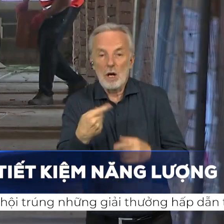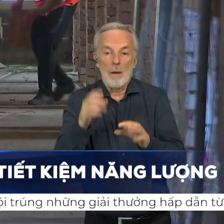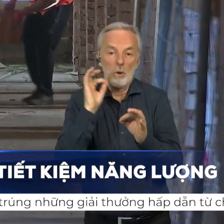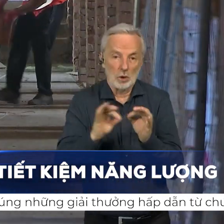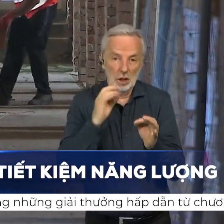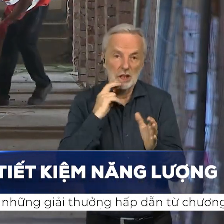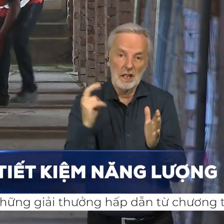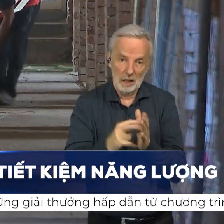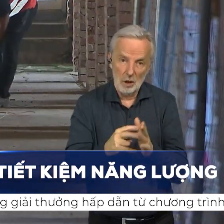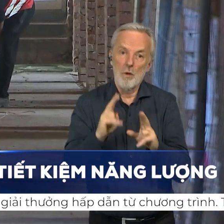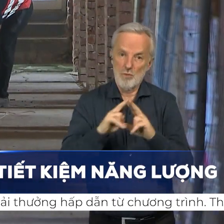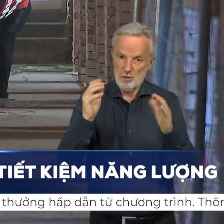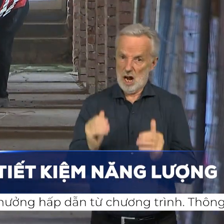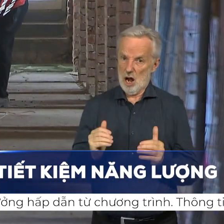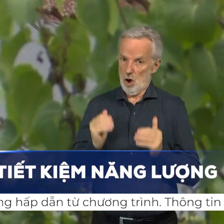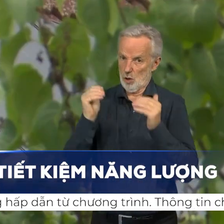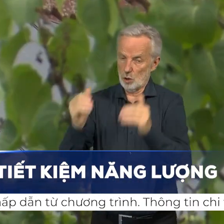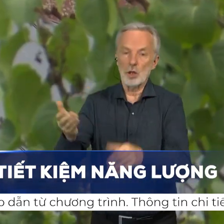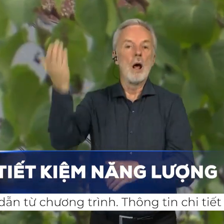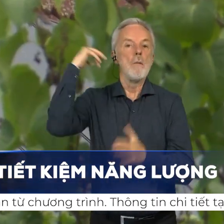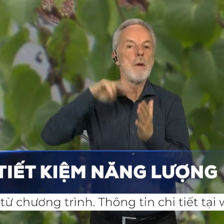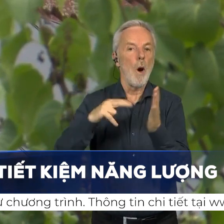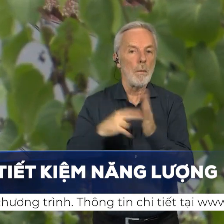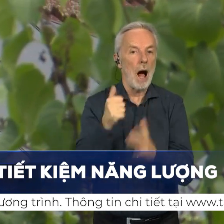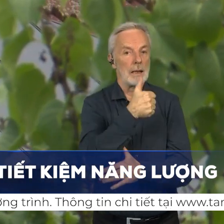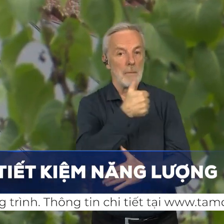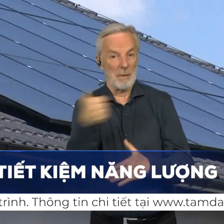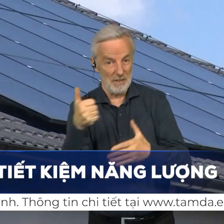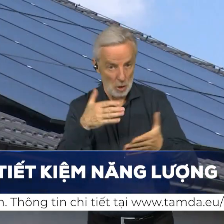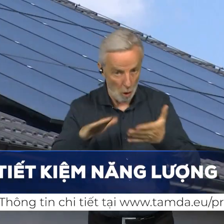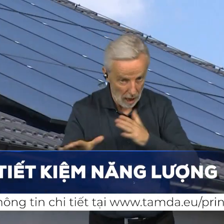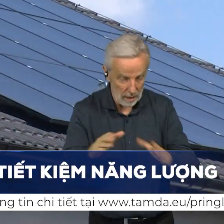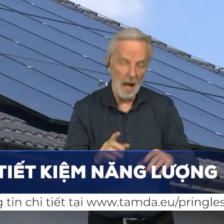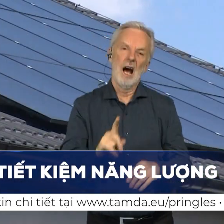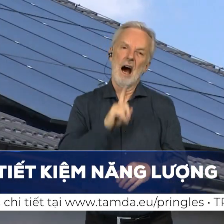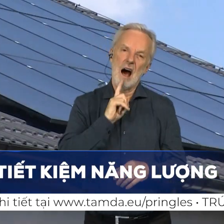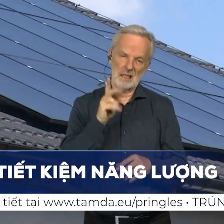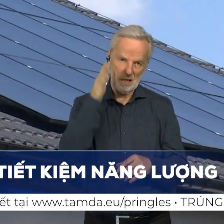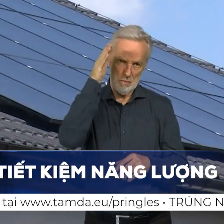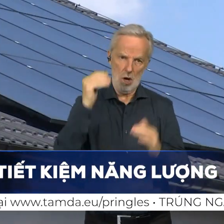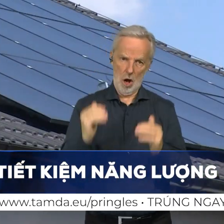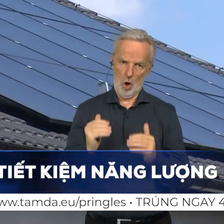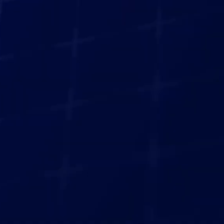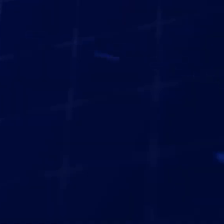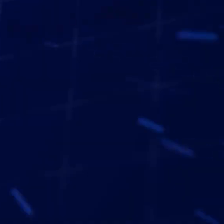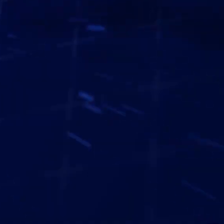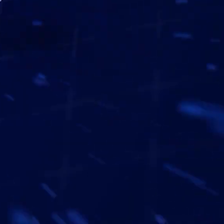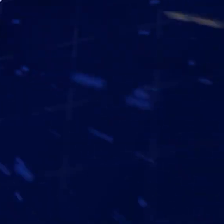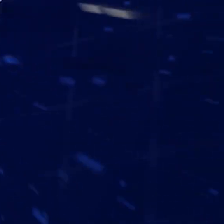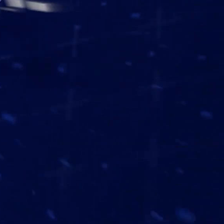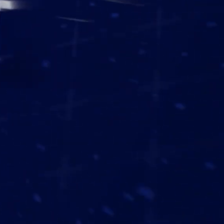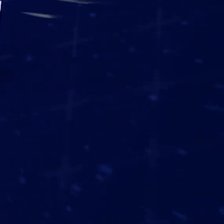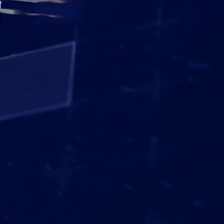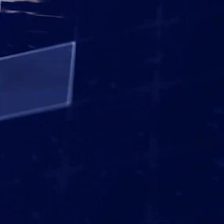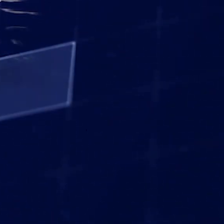năng lượng có thể diễn ra muộn hơn so với kế hoạch ban đầu là từ đầu tháng 1 năm sau.